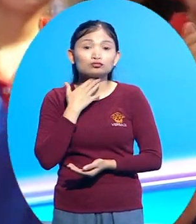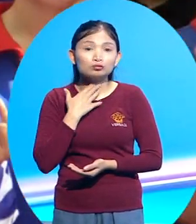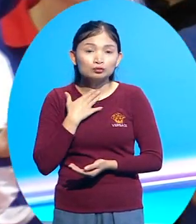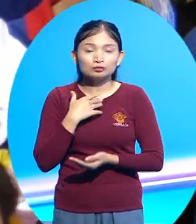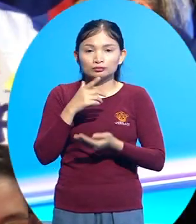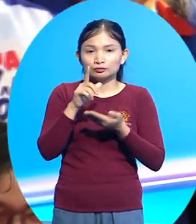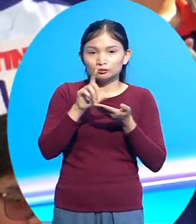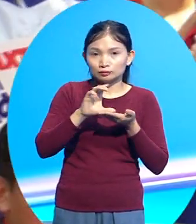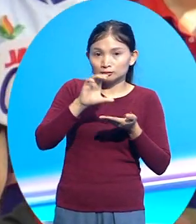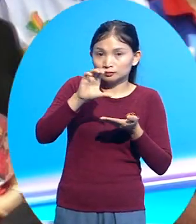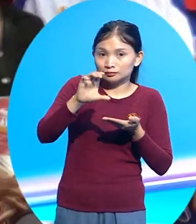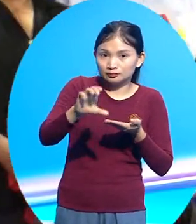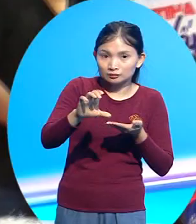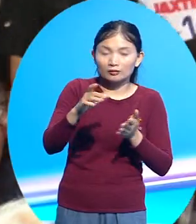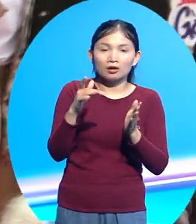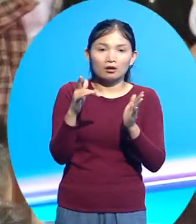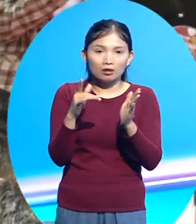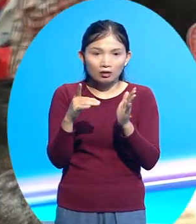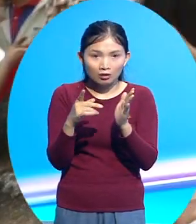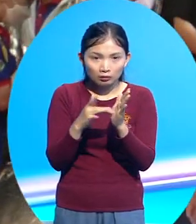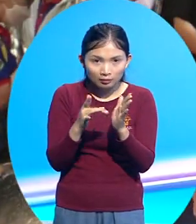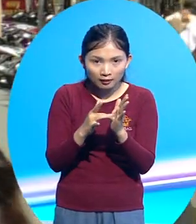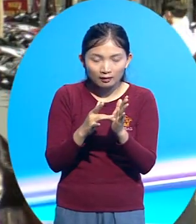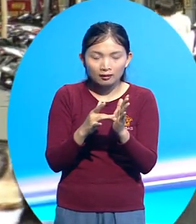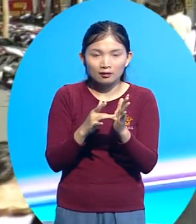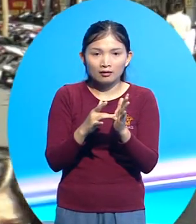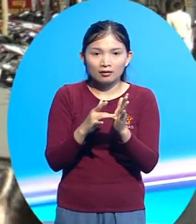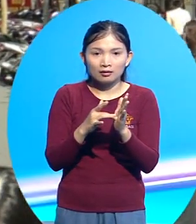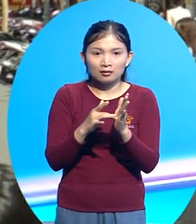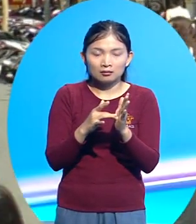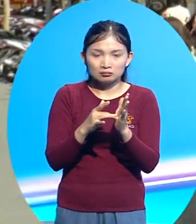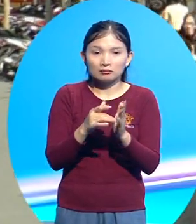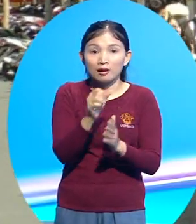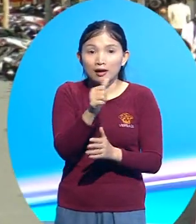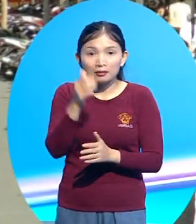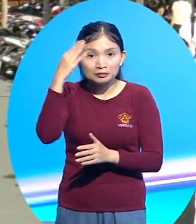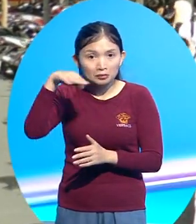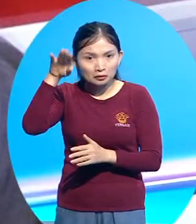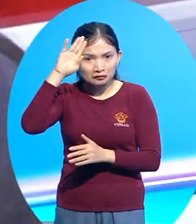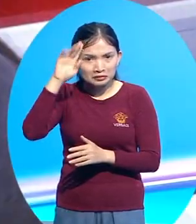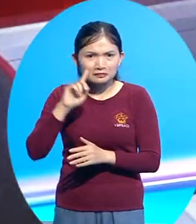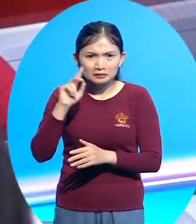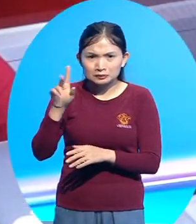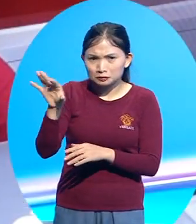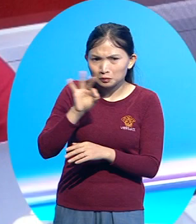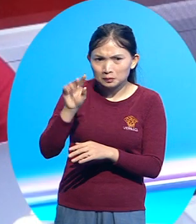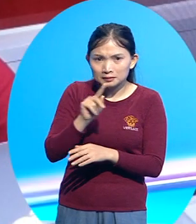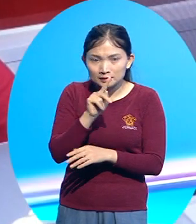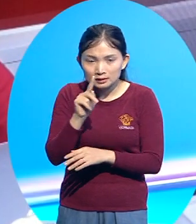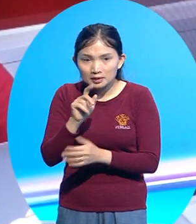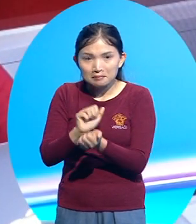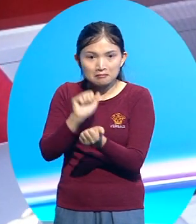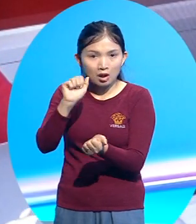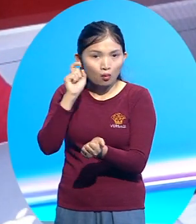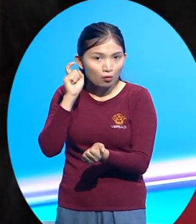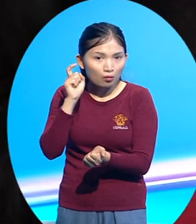công nghệ, đào tạo nhân lực với chuyên môn cao. Giáo viên Justina phải trải qua quá trình tuyển chọn khắt khe, yêu cầu bằng cấp cũng như kỹ năng giảng